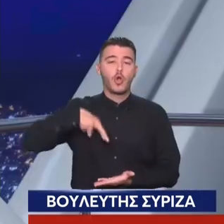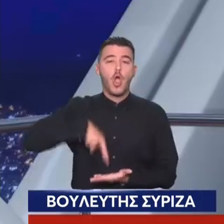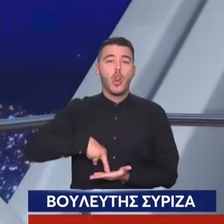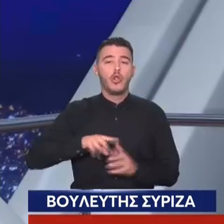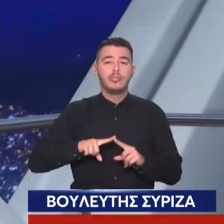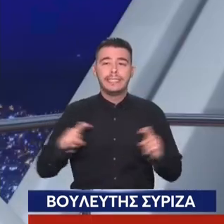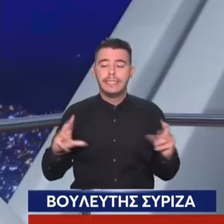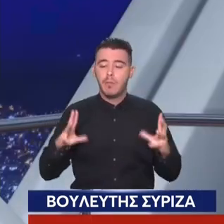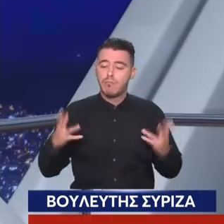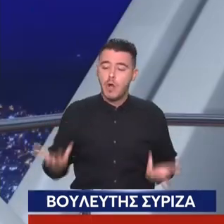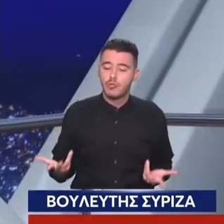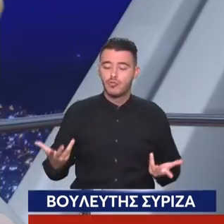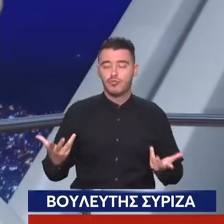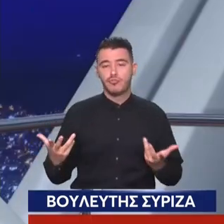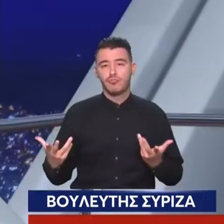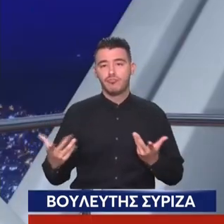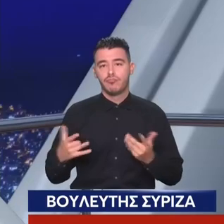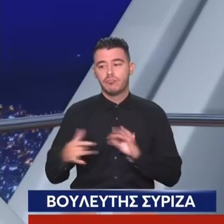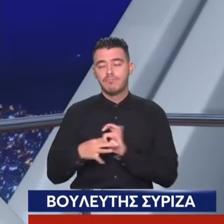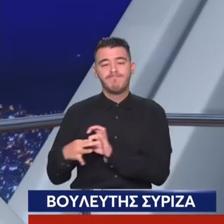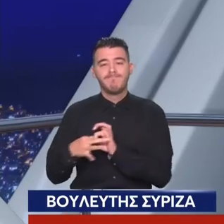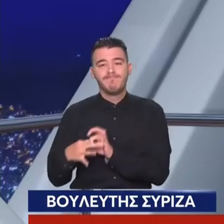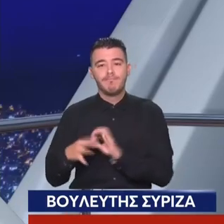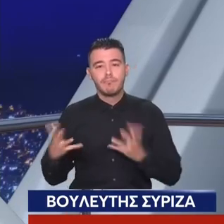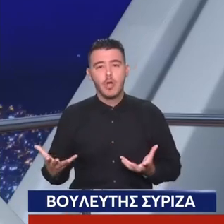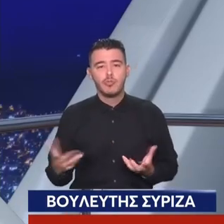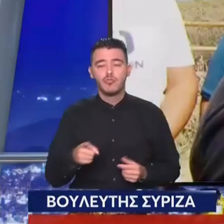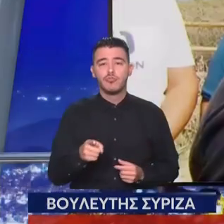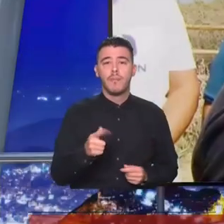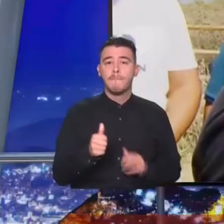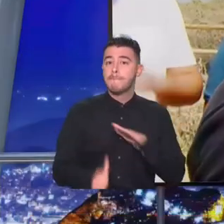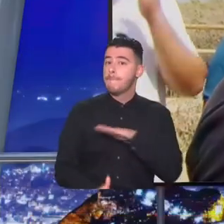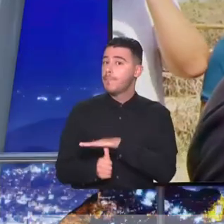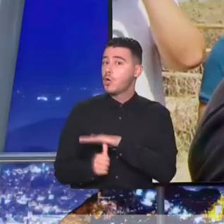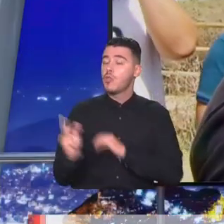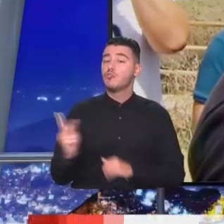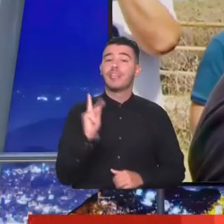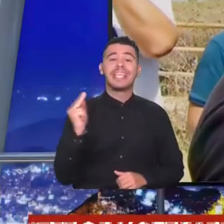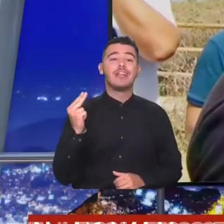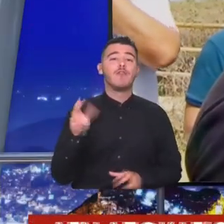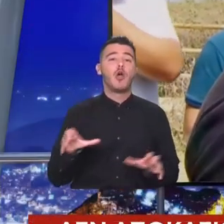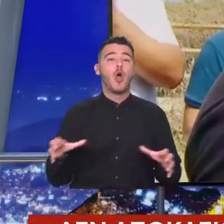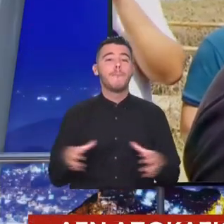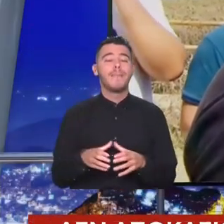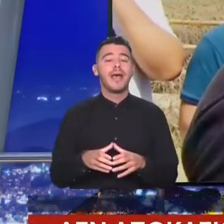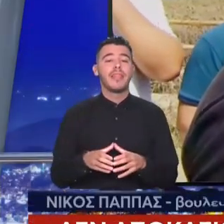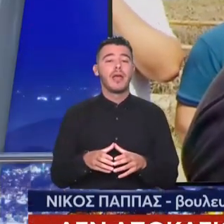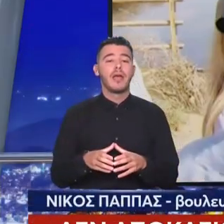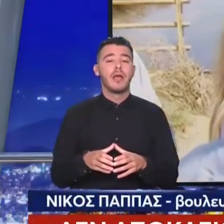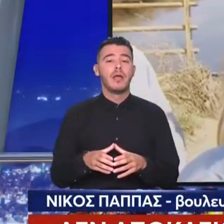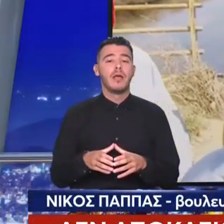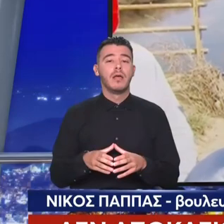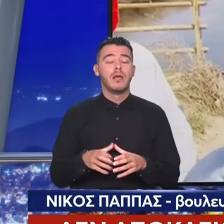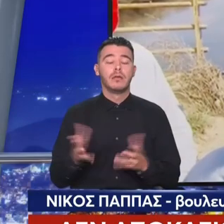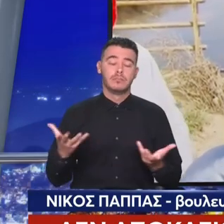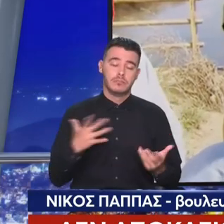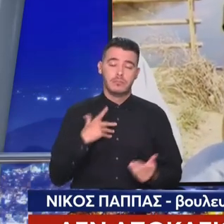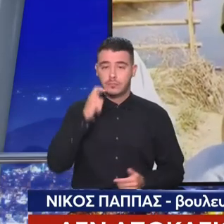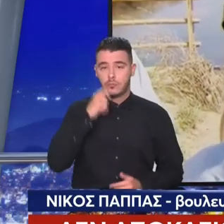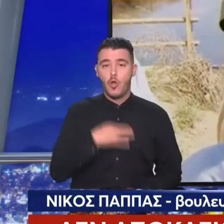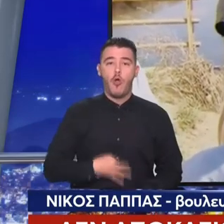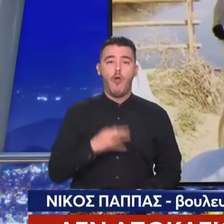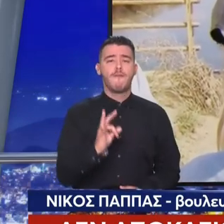εντάξει, κάποιο ρόλο θα παίζουμε όλοι, νομίζω. Θα μπορούσατε να είστε πρόεδρος κοινοβουλευτικής ομάδας. Όχι, αν ο κύριος Φάμελος, ο οποίος θα κάνει εξαιρετική δουλειά, το συνομολογούμε αυτό. Αυτό δεν